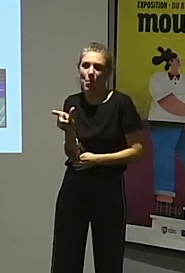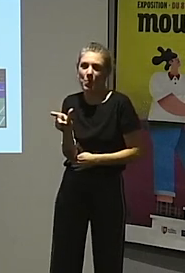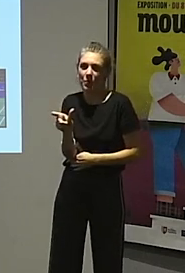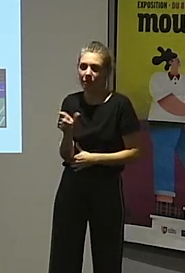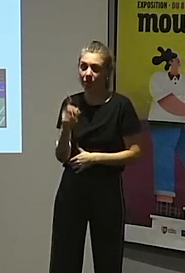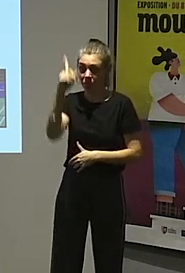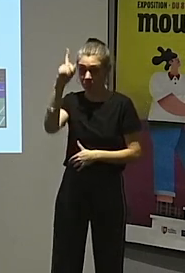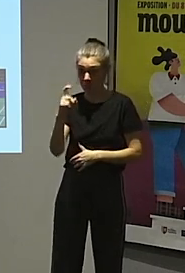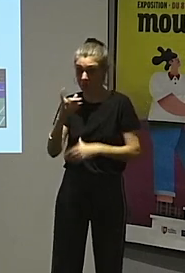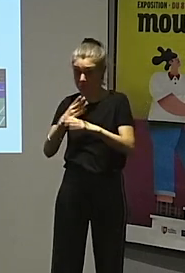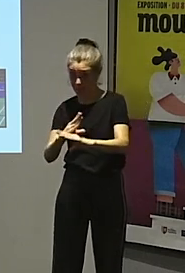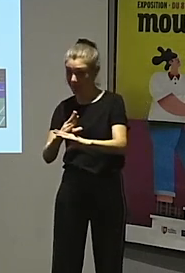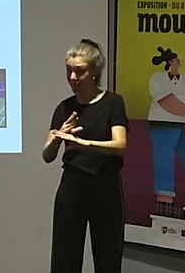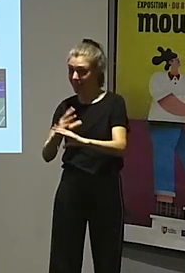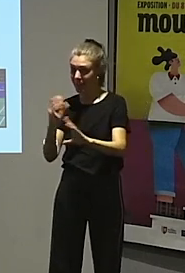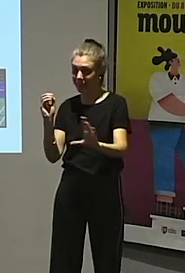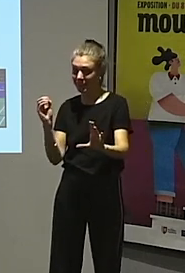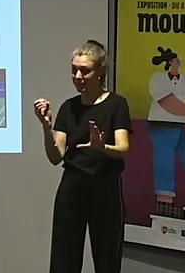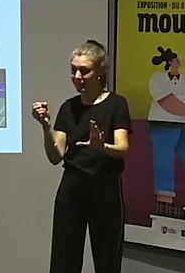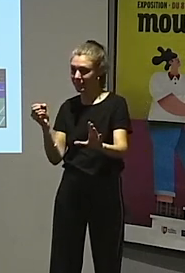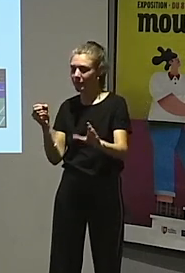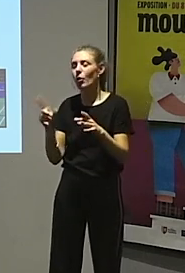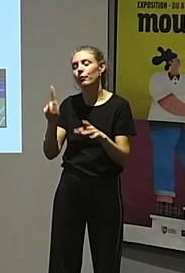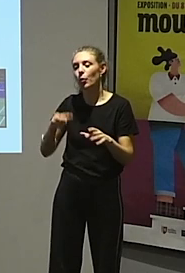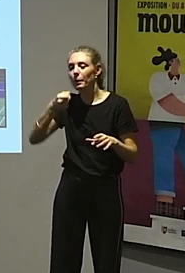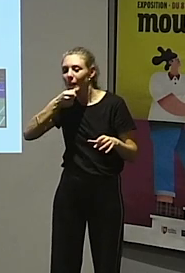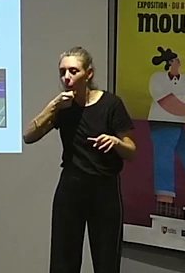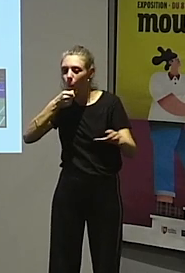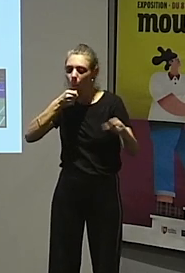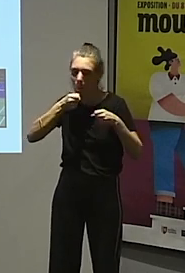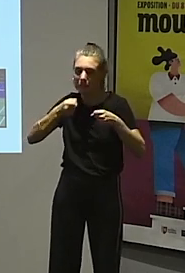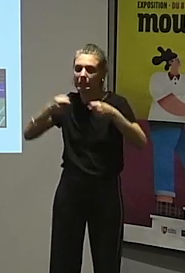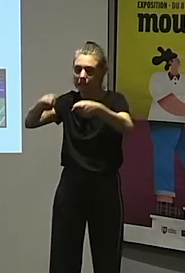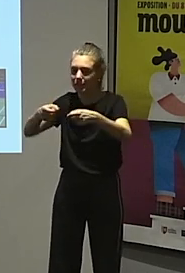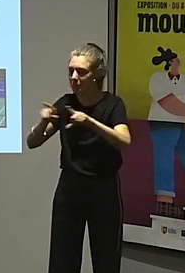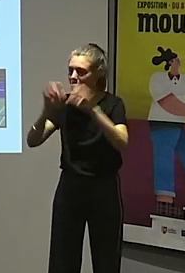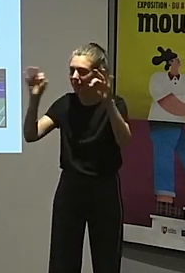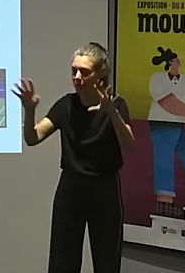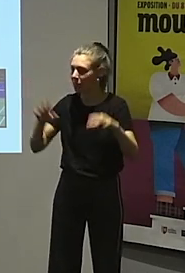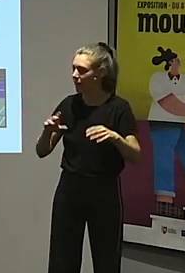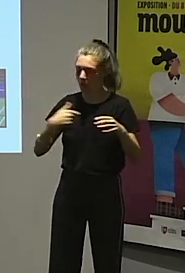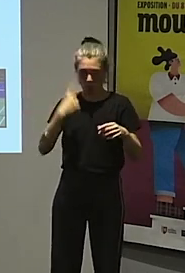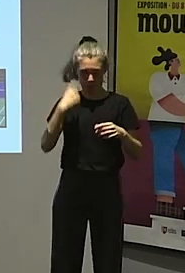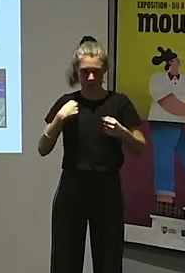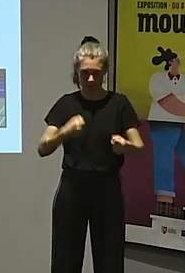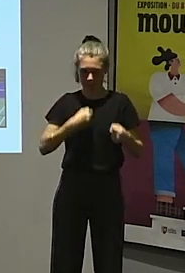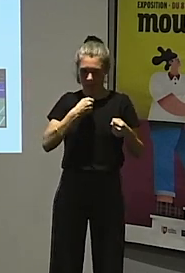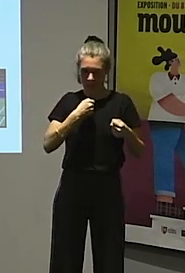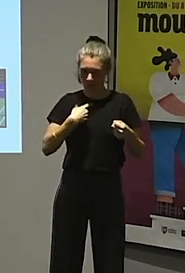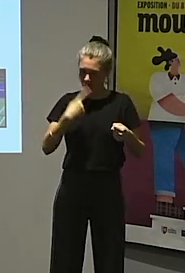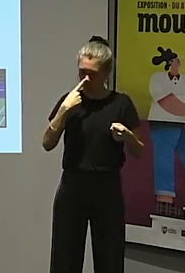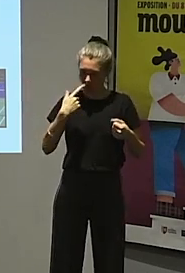Donc, je vais commencer et je vais faire passer l'objet. Donc, voilà, je vais faire passer le micro en même temps. Moi, j'ai trouvé ça très...